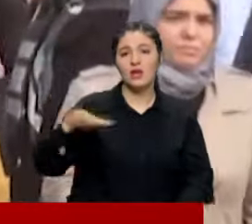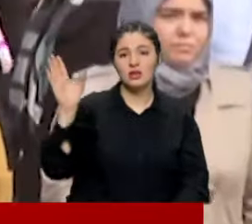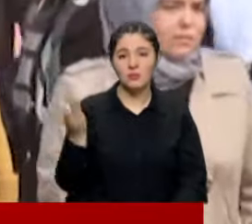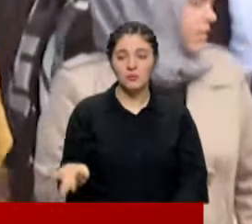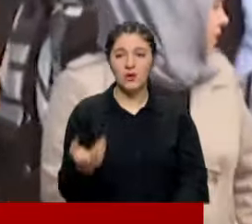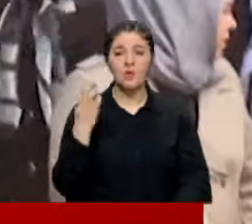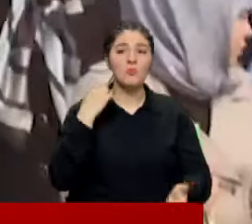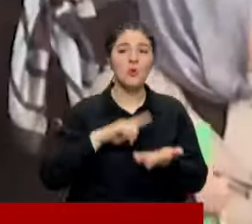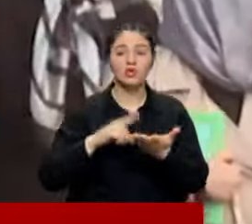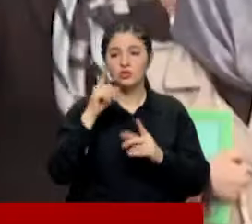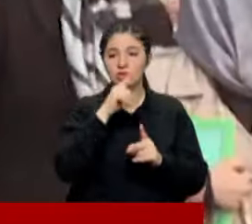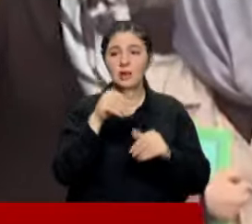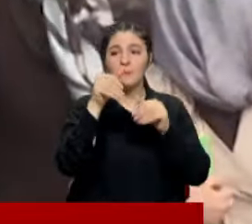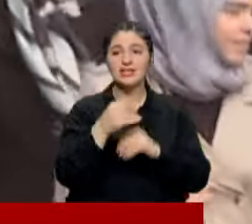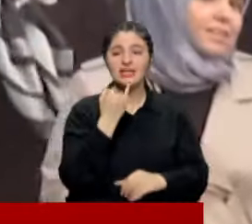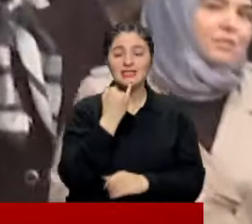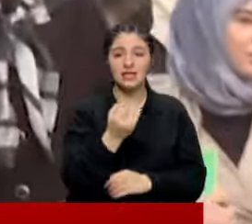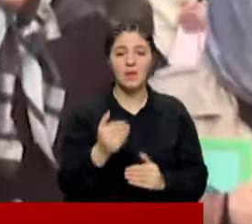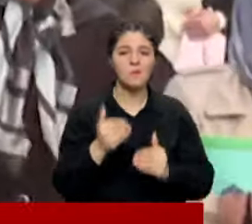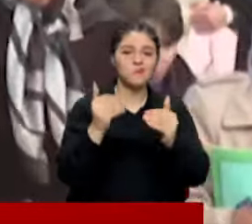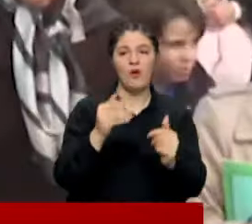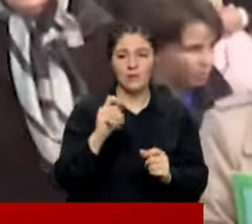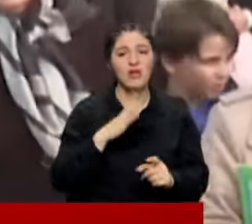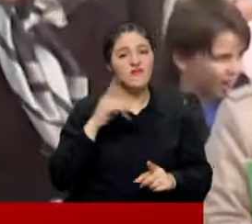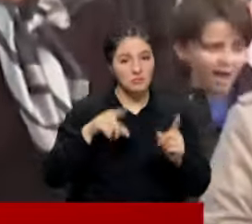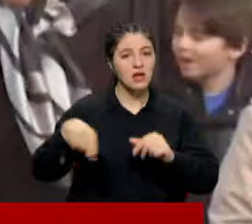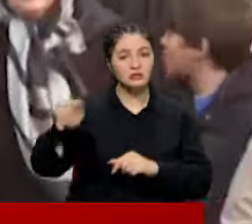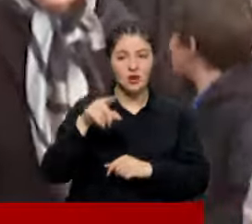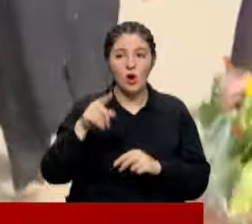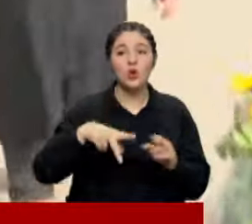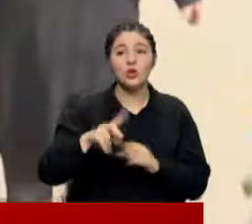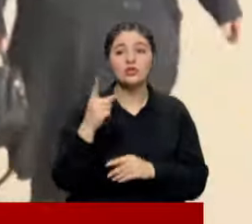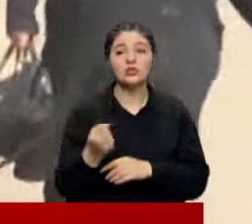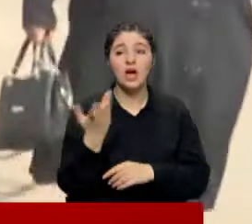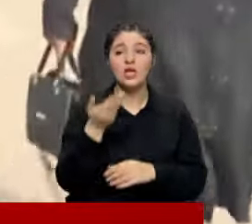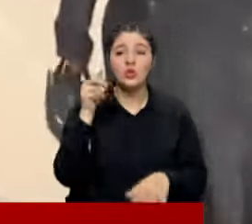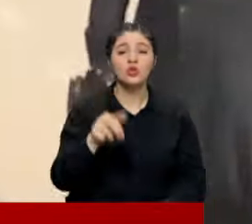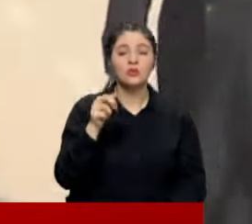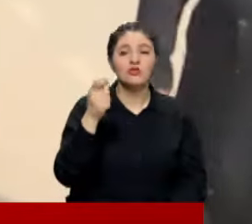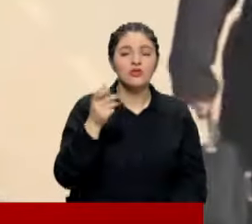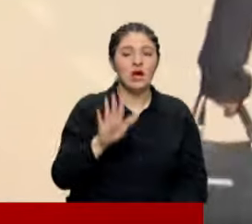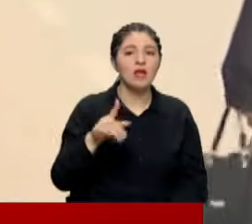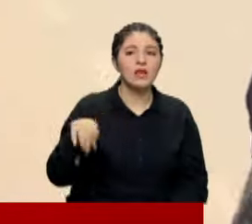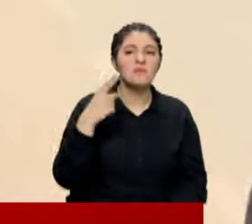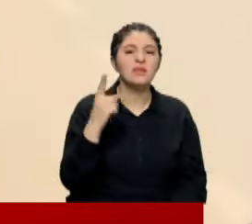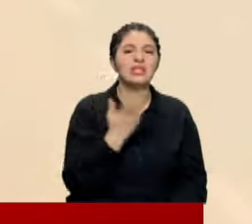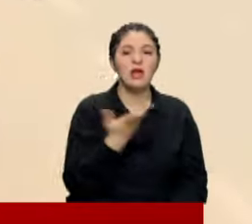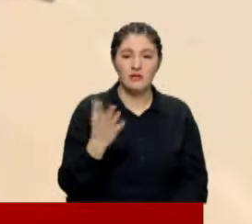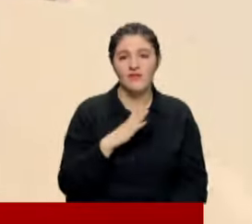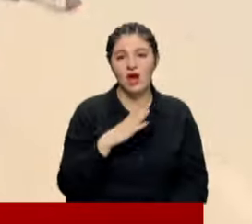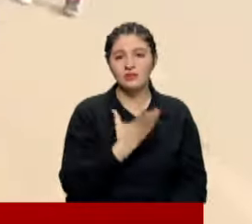gittim. Protokol nedeniyle mezarlık ziyaretini erteleyenler de vardı. O yolu saatlerce yürümek zorunda kalan